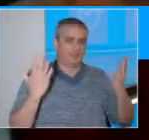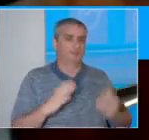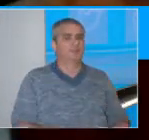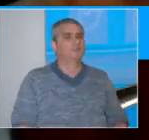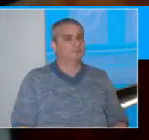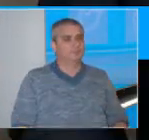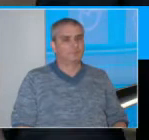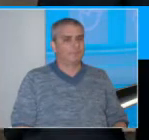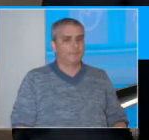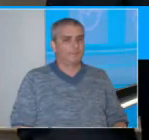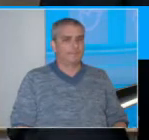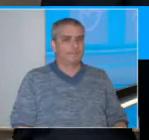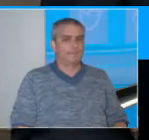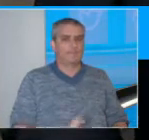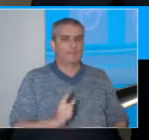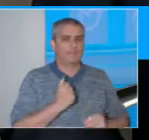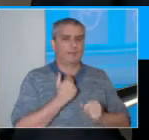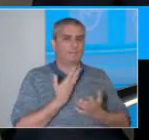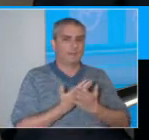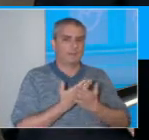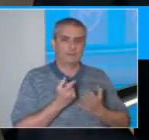כן, על מי מפלגת העבודה תמליץ?